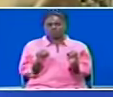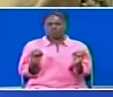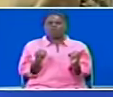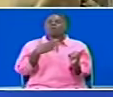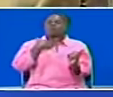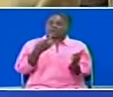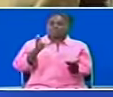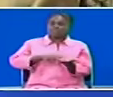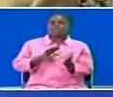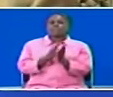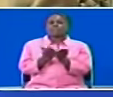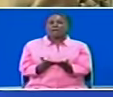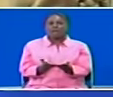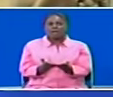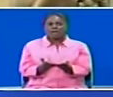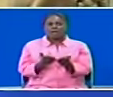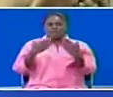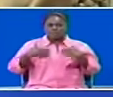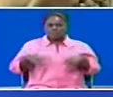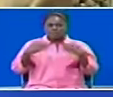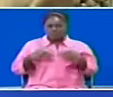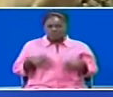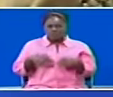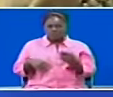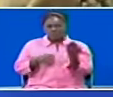Nataka register. Sasa hii kuna watu majina